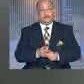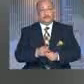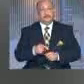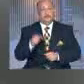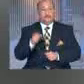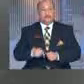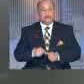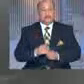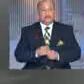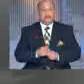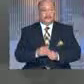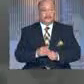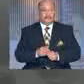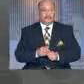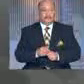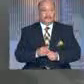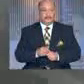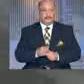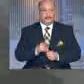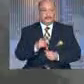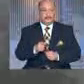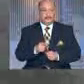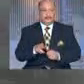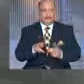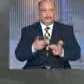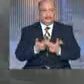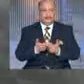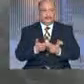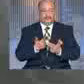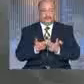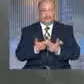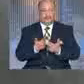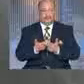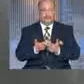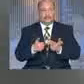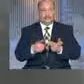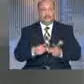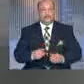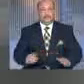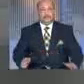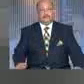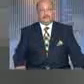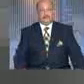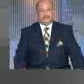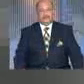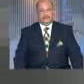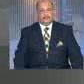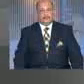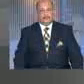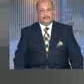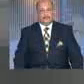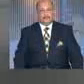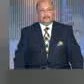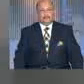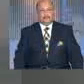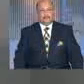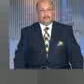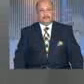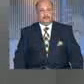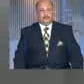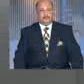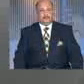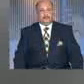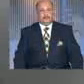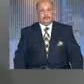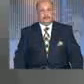تعزيز مقومات نجاح مشاريعهم. عناصر الدورة فيها الشخص الباعث وكفاءات والقدرات نتاعه ان شاء الله والتنمية